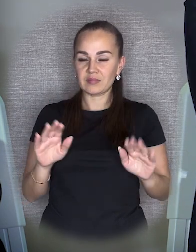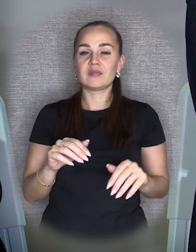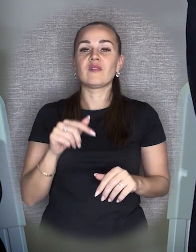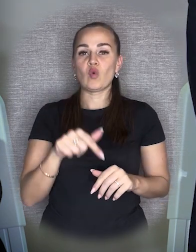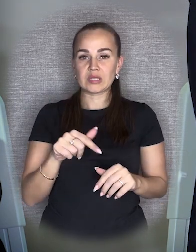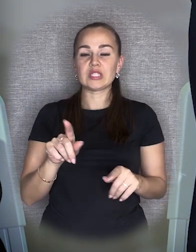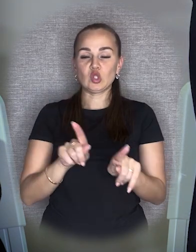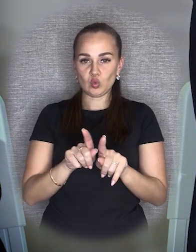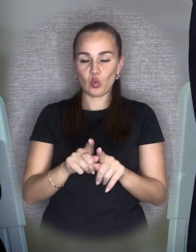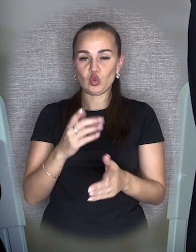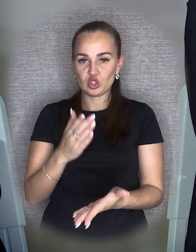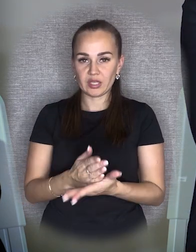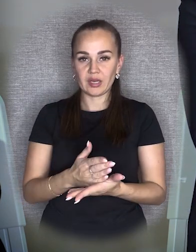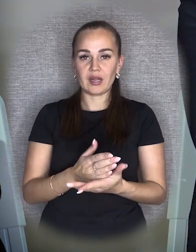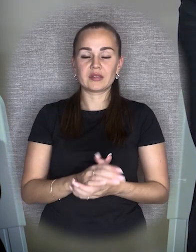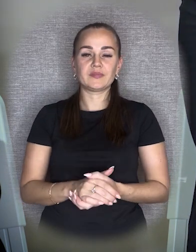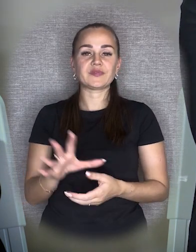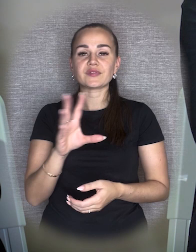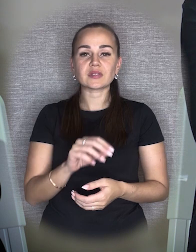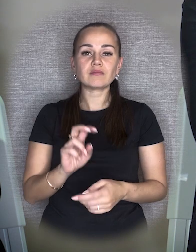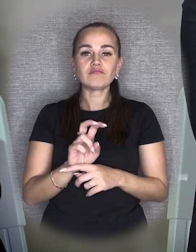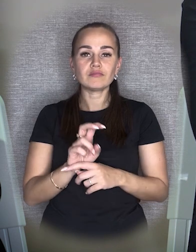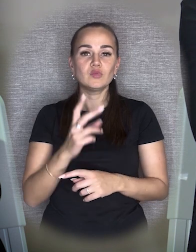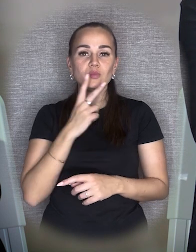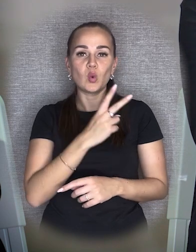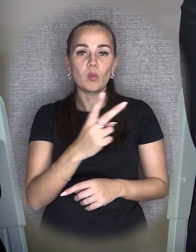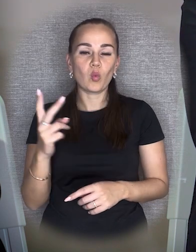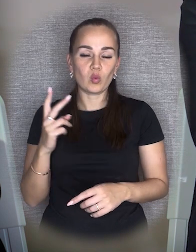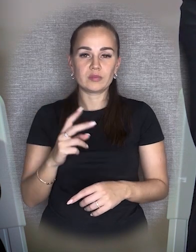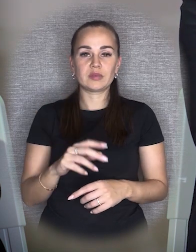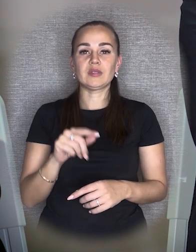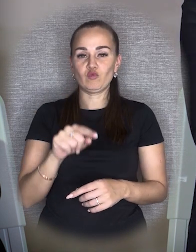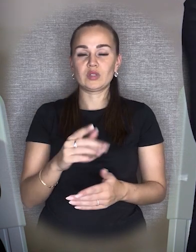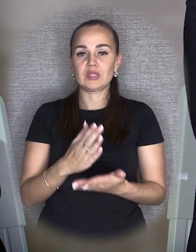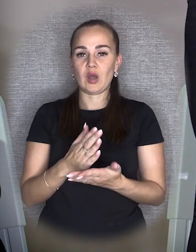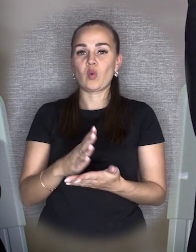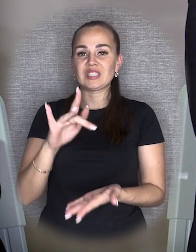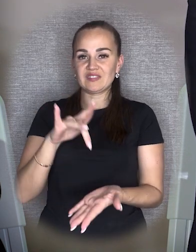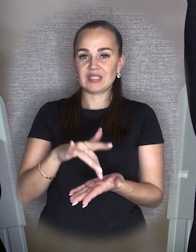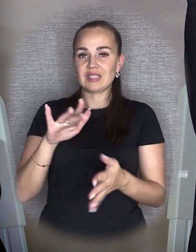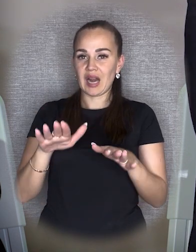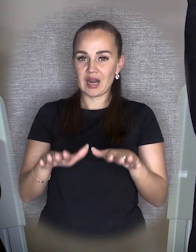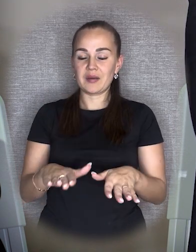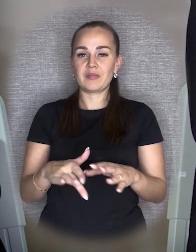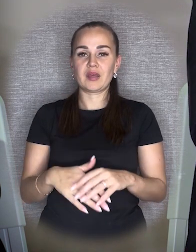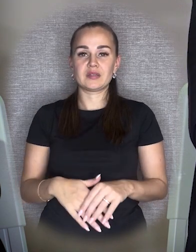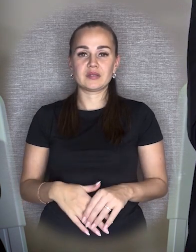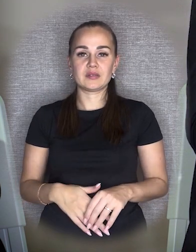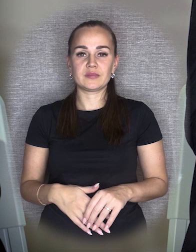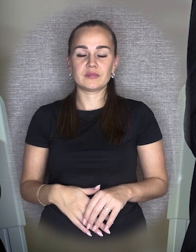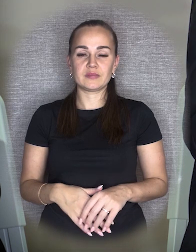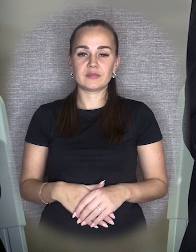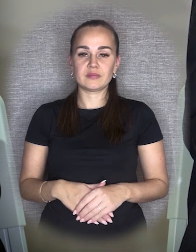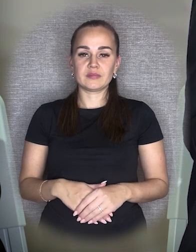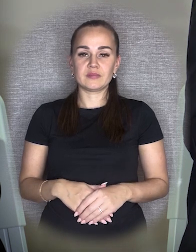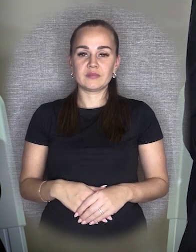воспринимаем это как открытие некое. И все ходим, любуемся, и этот рельеф занимает центральное место. Это к вопросу о том, что 20